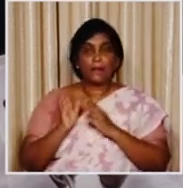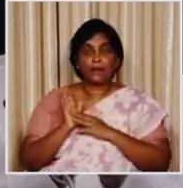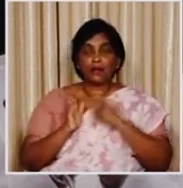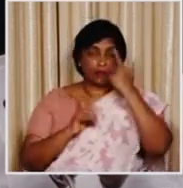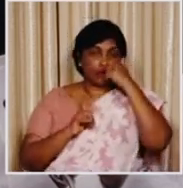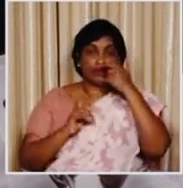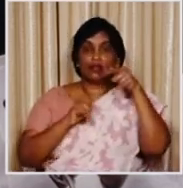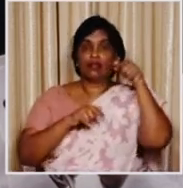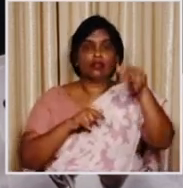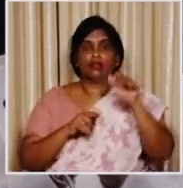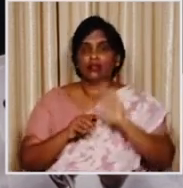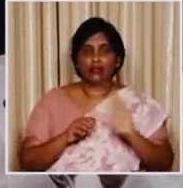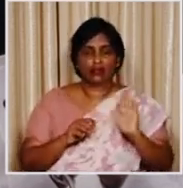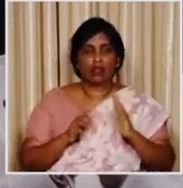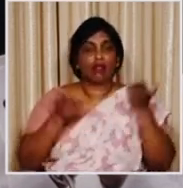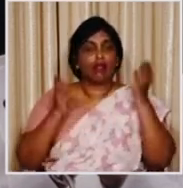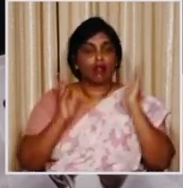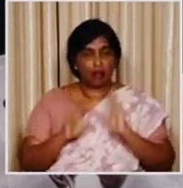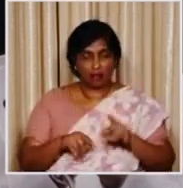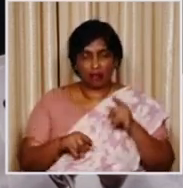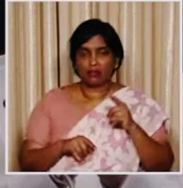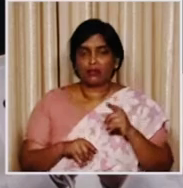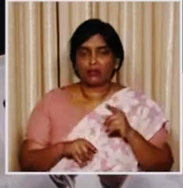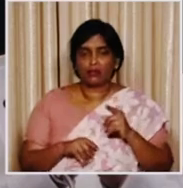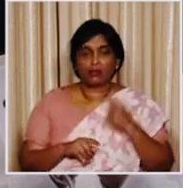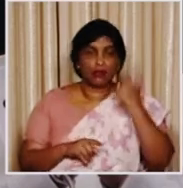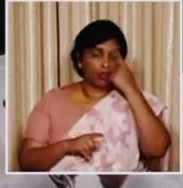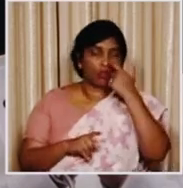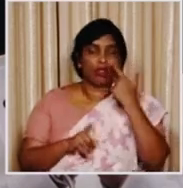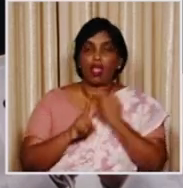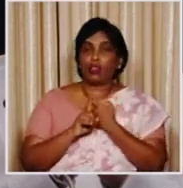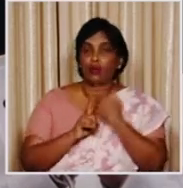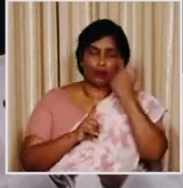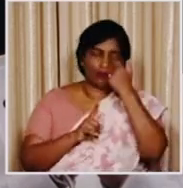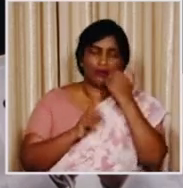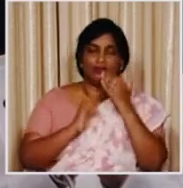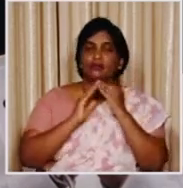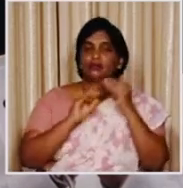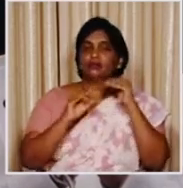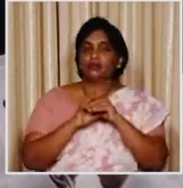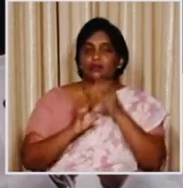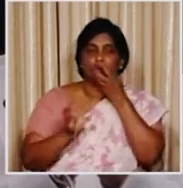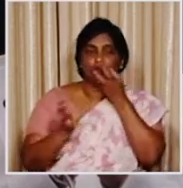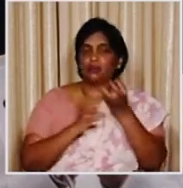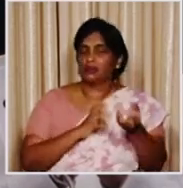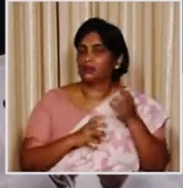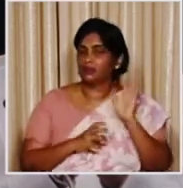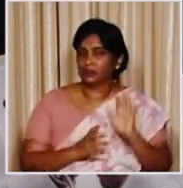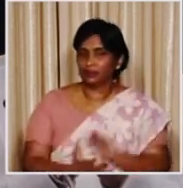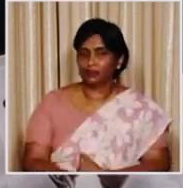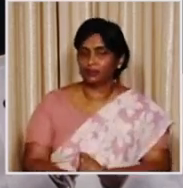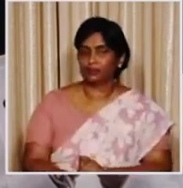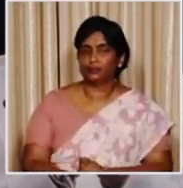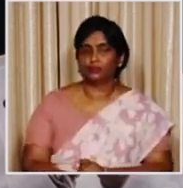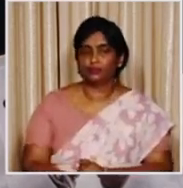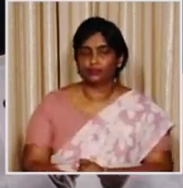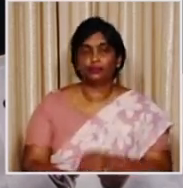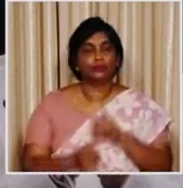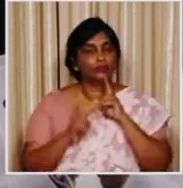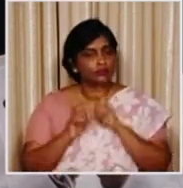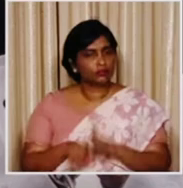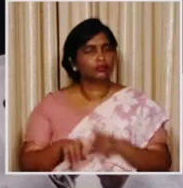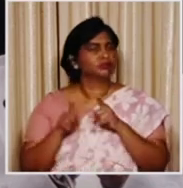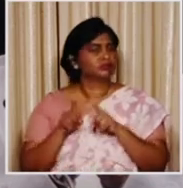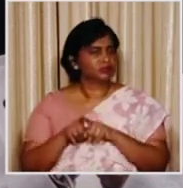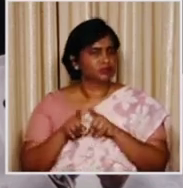දේවස්ථානවල නෙවෙයි උනේ අන්තිමට කතෝලික දේවස්ථානවලට තමයි මේ පහර වැදුනේ ඉතින් මේ වගේ